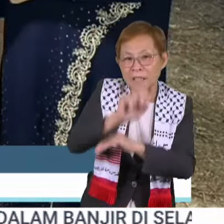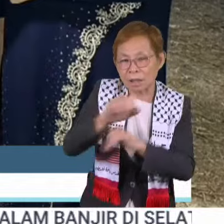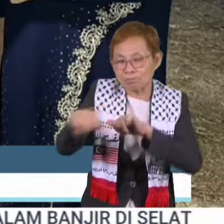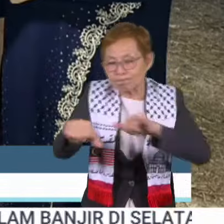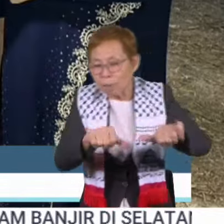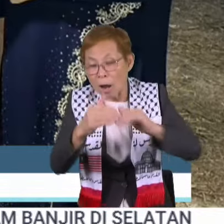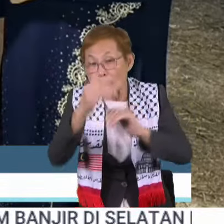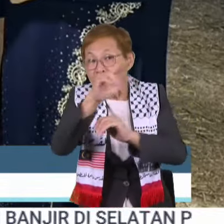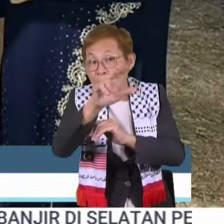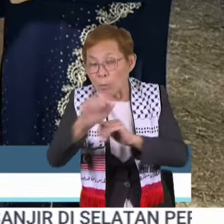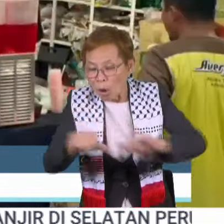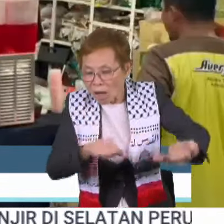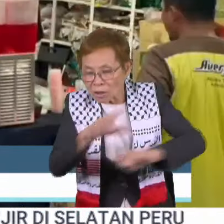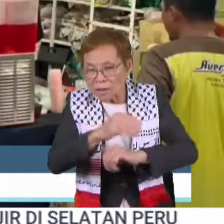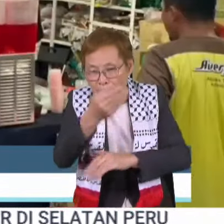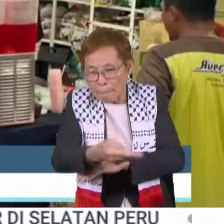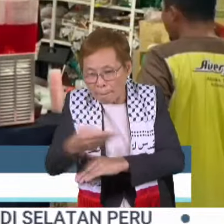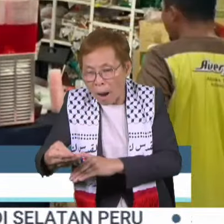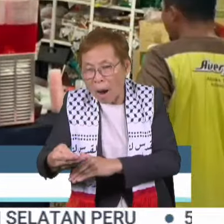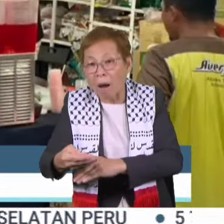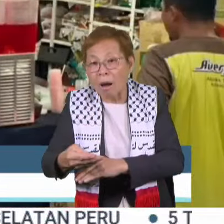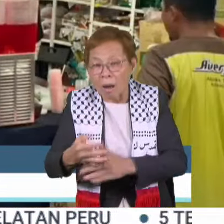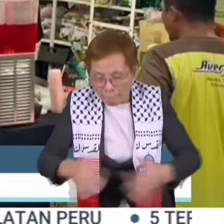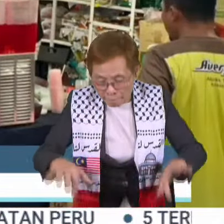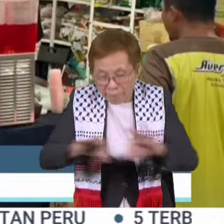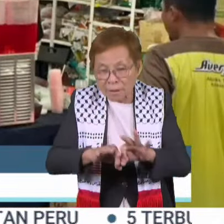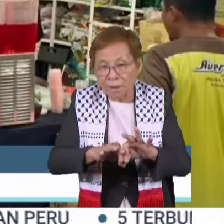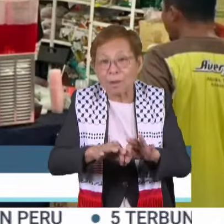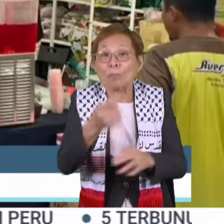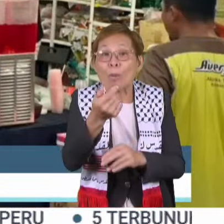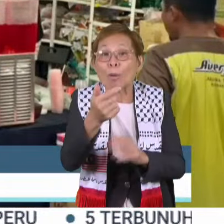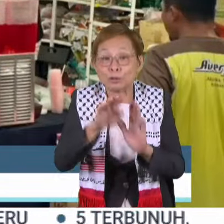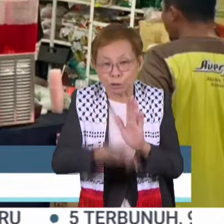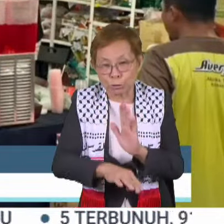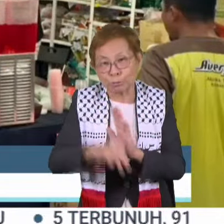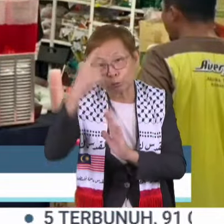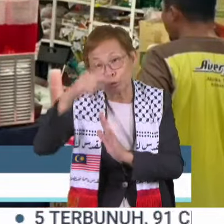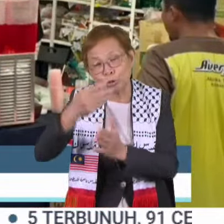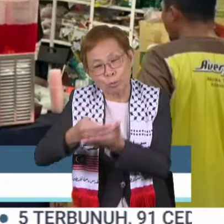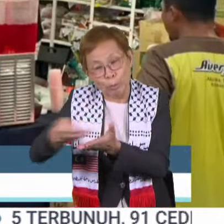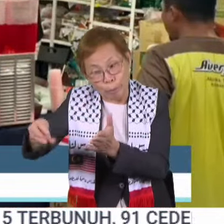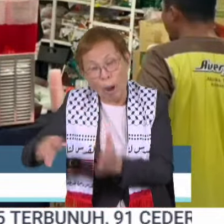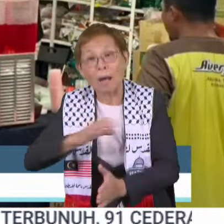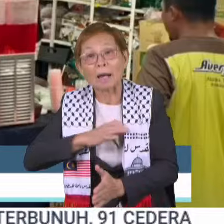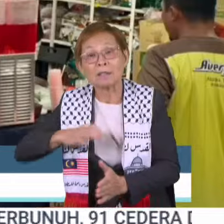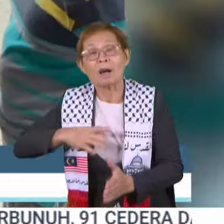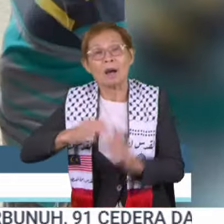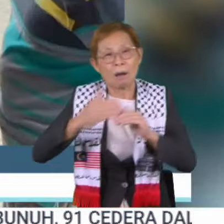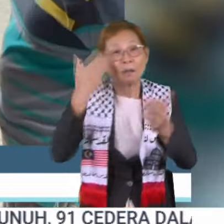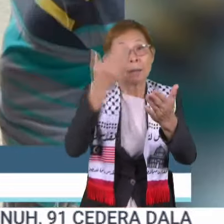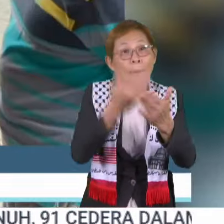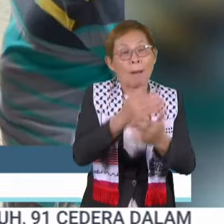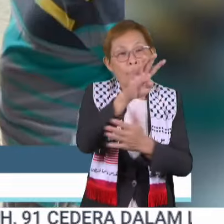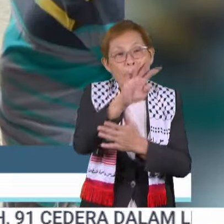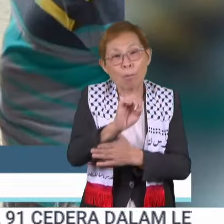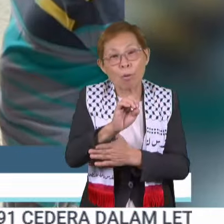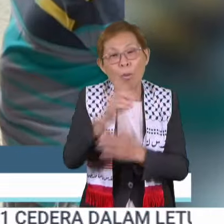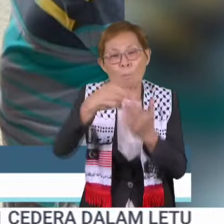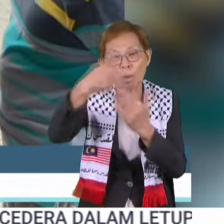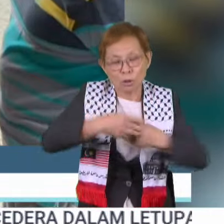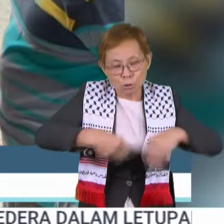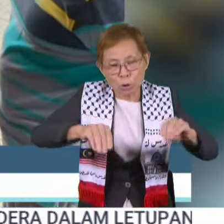aktiviti serta barangan keperluan pada harga berpatutan kepada pengunjung sehingga Kini lebih 40 program jualan